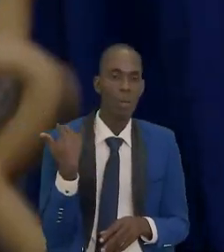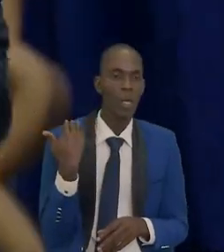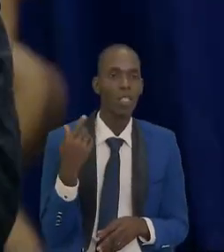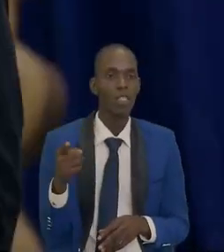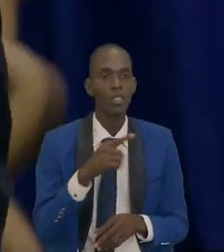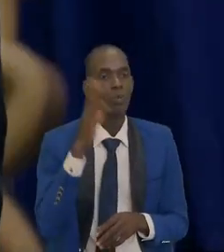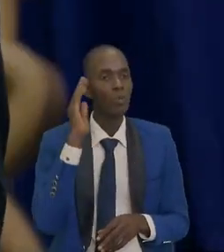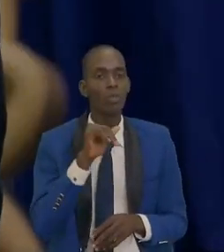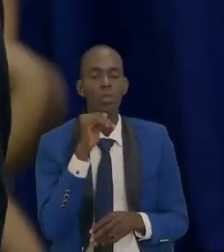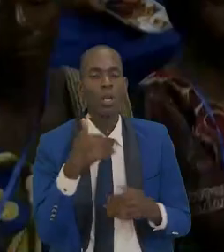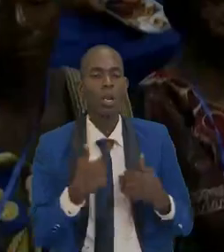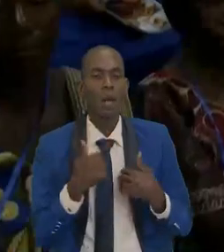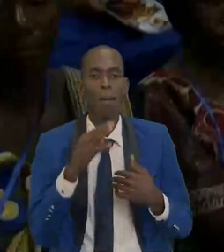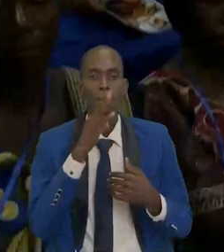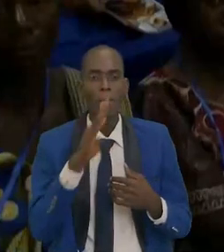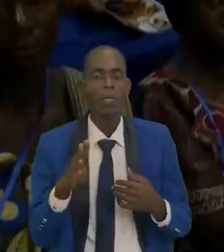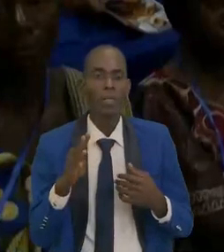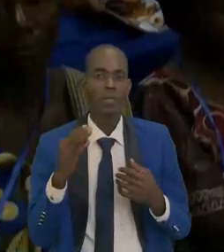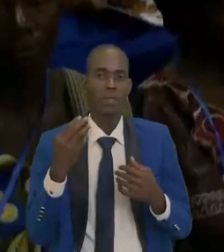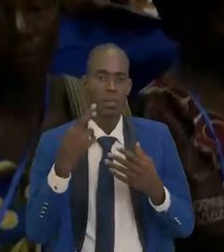ne serait pas enlevé.